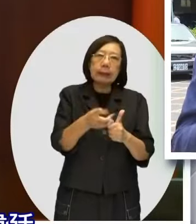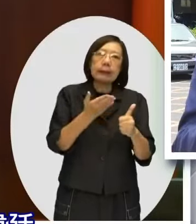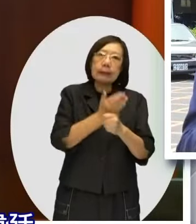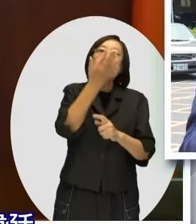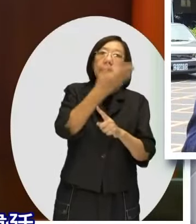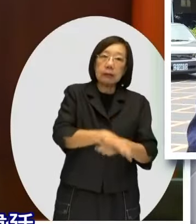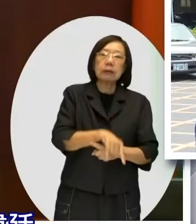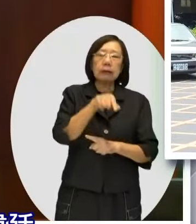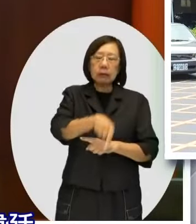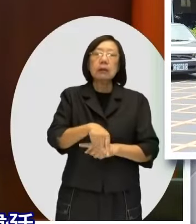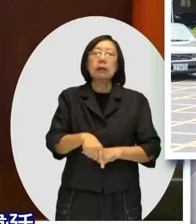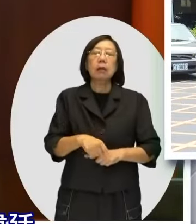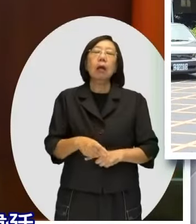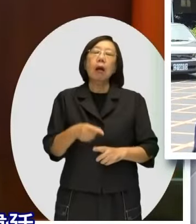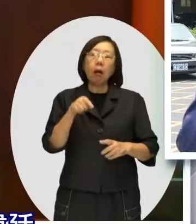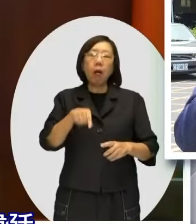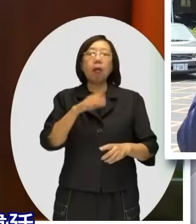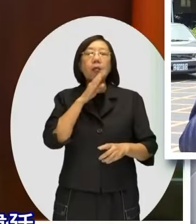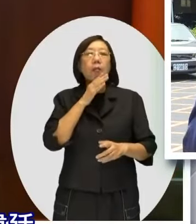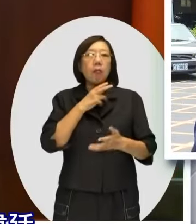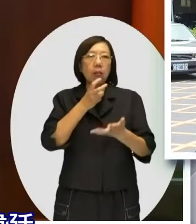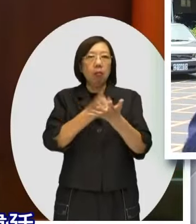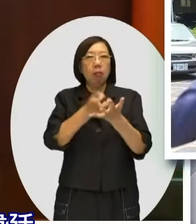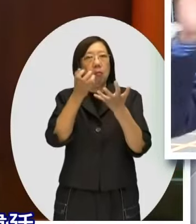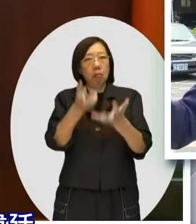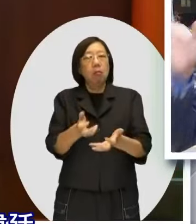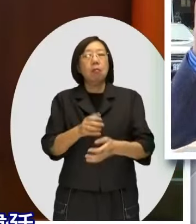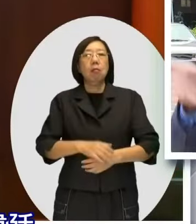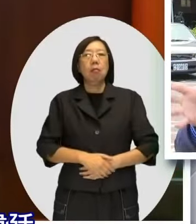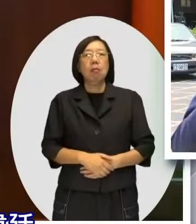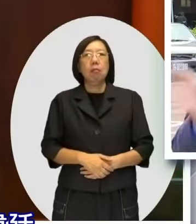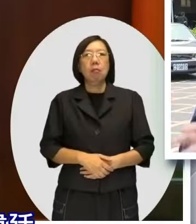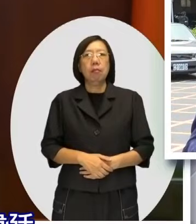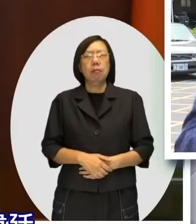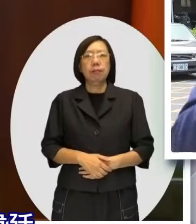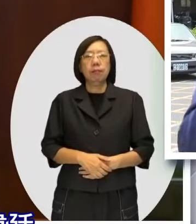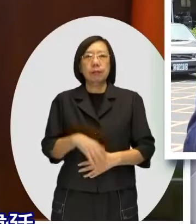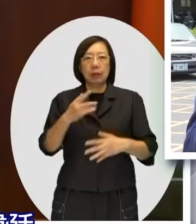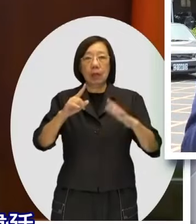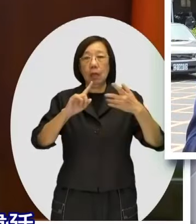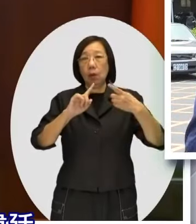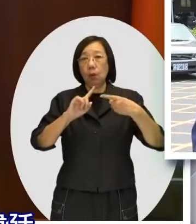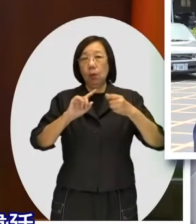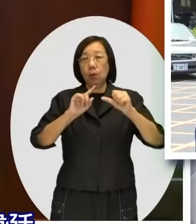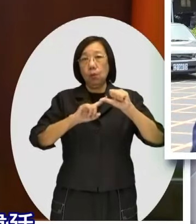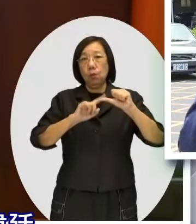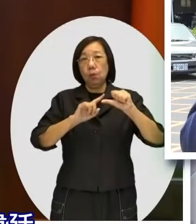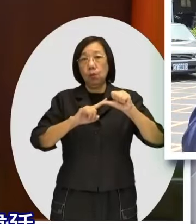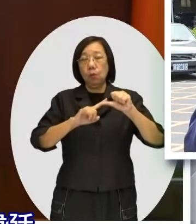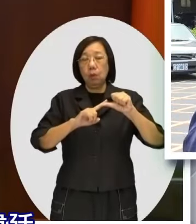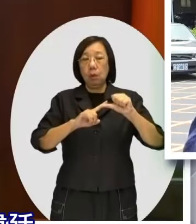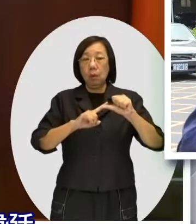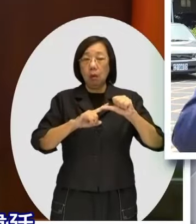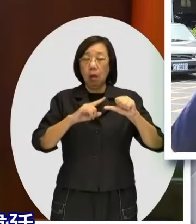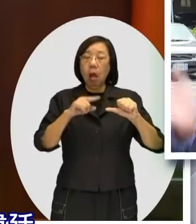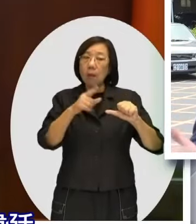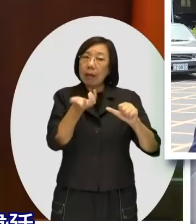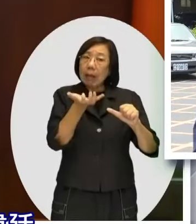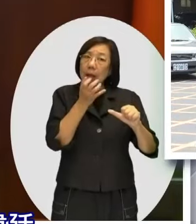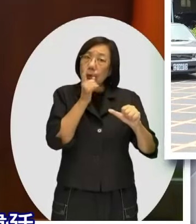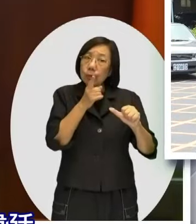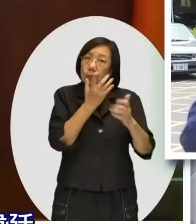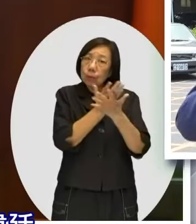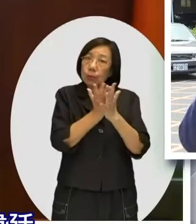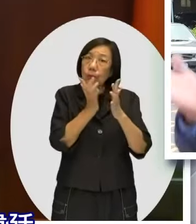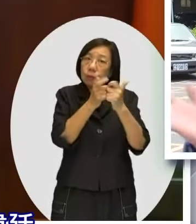成认定被告有罪的一个重要的基础。所以他要求，如果当时候这些案件 没有律师在场的，恐怕这些案件就有被